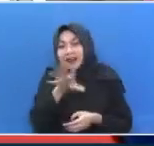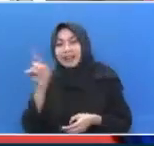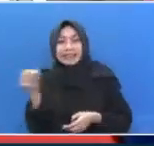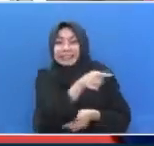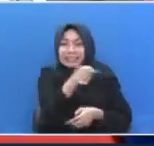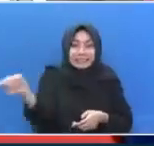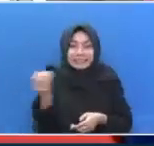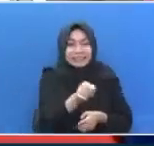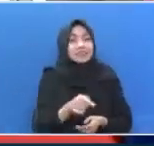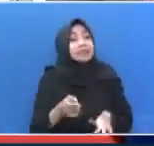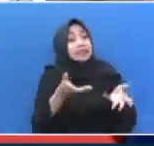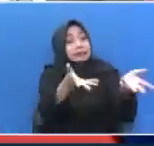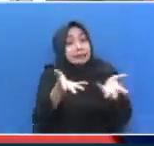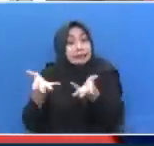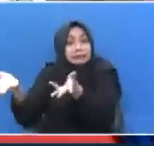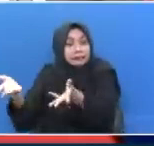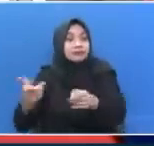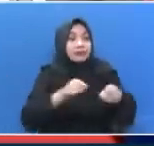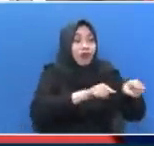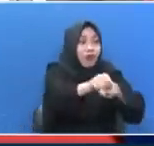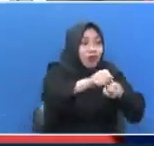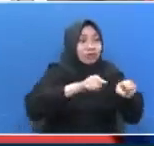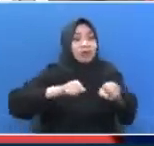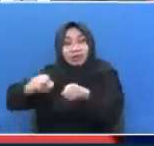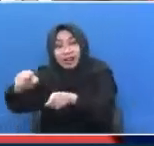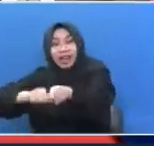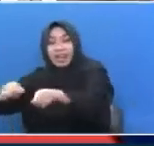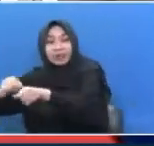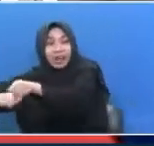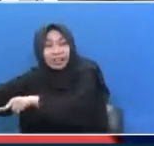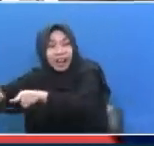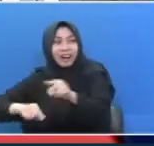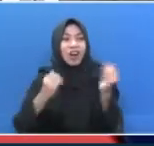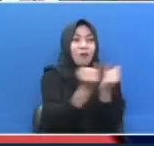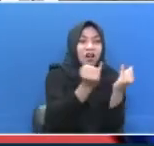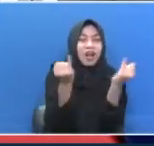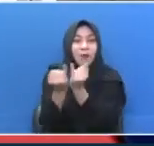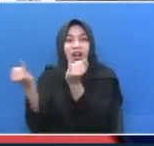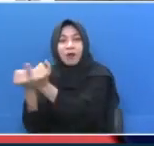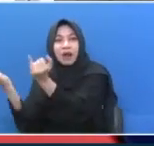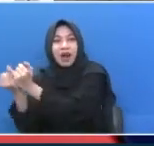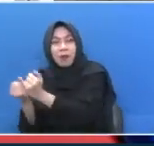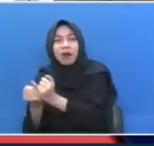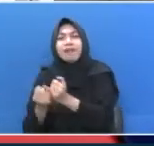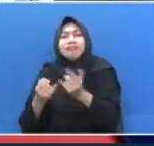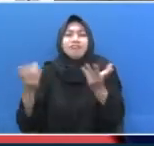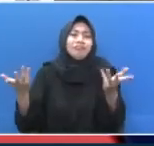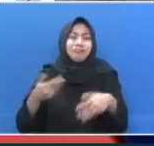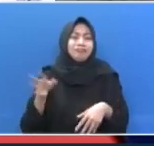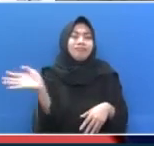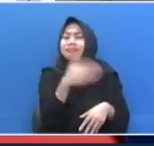sekeras apapun persaingan politik konfigurasi politik yang ada yang sangat akan ini tidak bisa bertemu bukan tidak mungkin